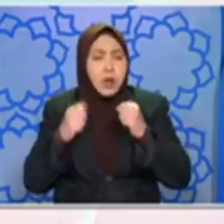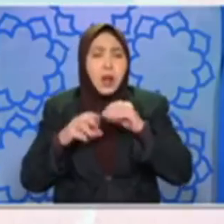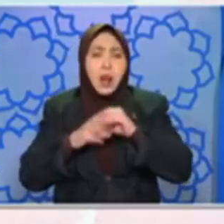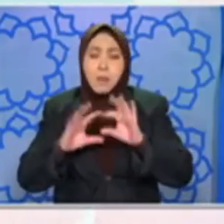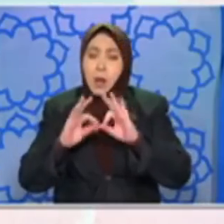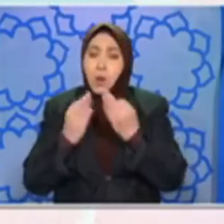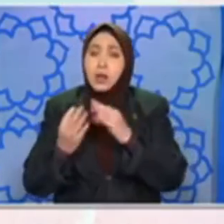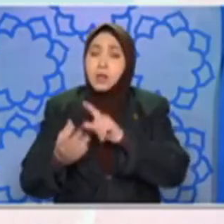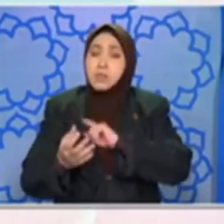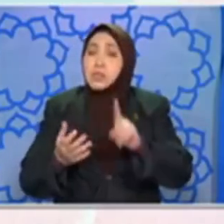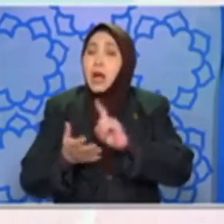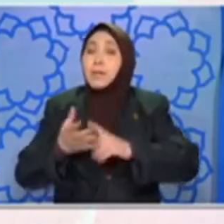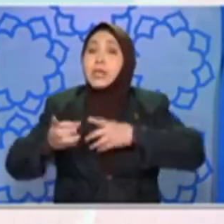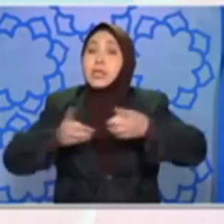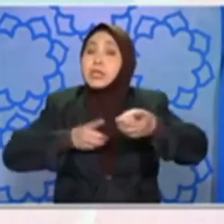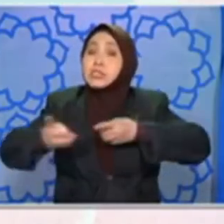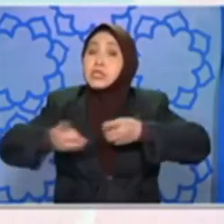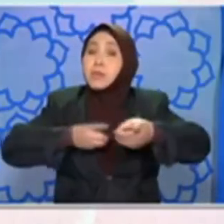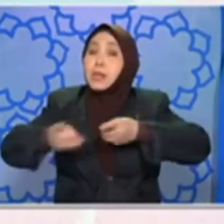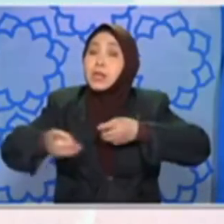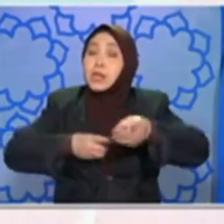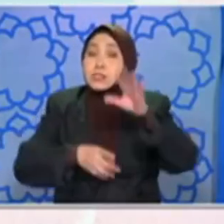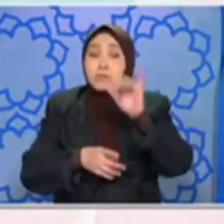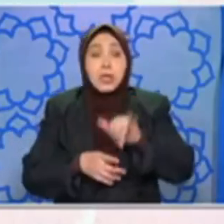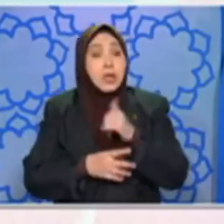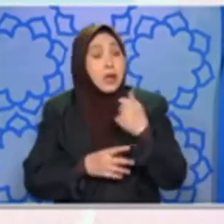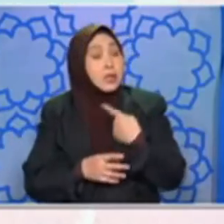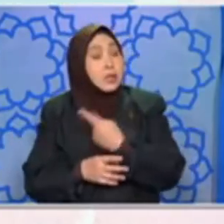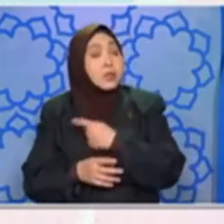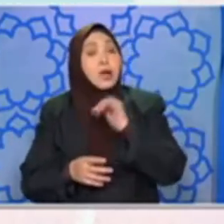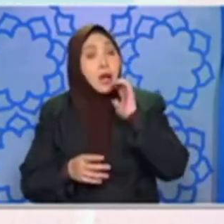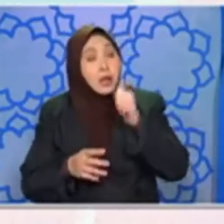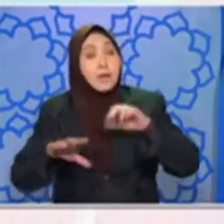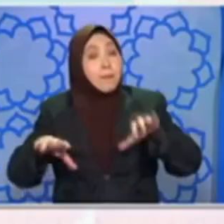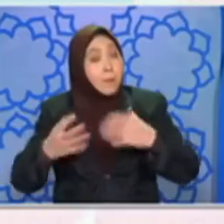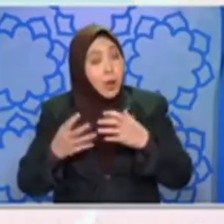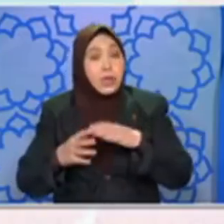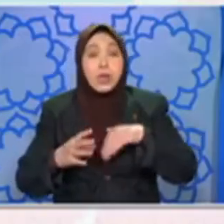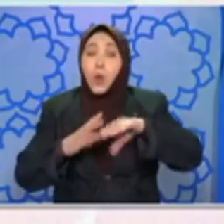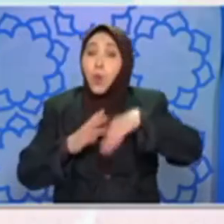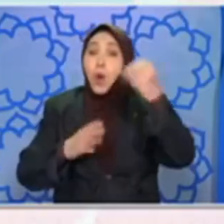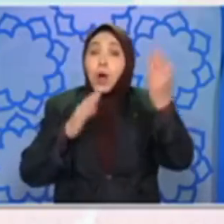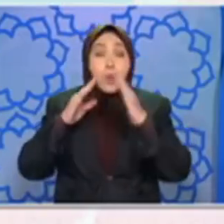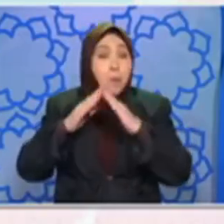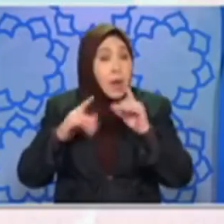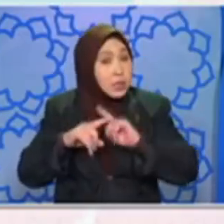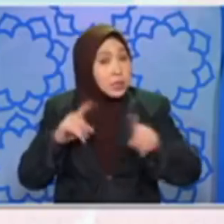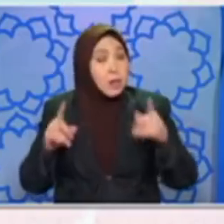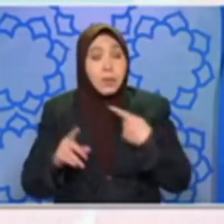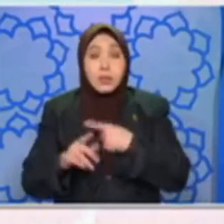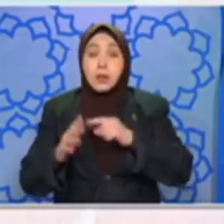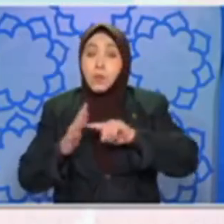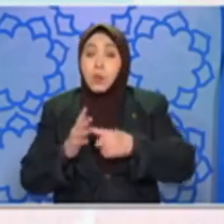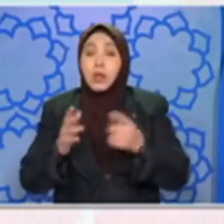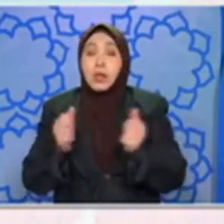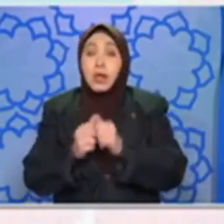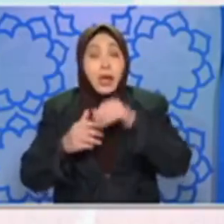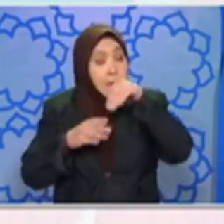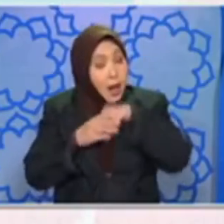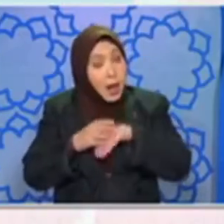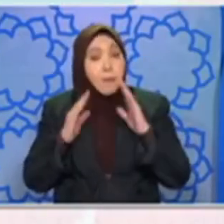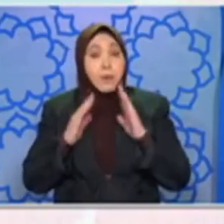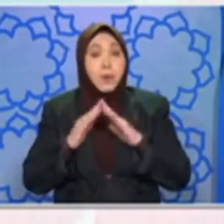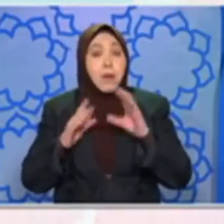lihat apakah disiplin-disiplin yang juga kita akan laksanakan di luar rumah. Tetapi kita mulakan dahulu di dalam